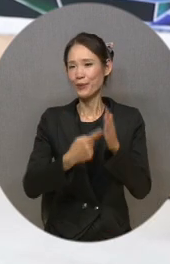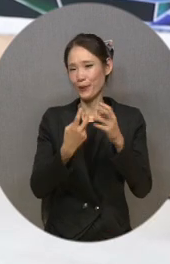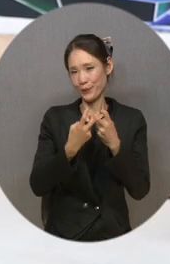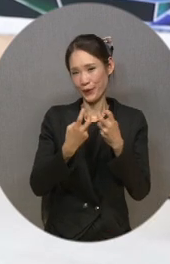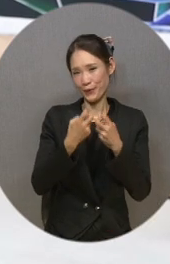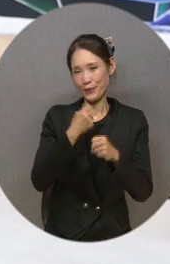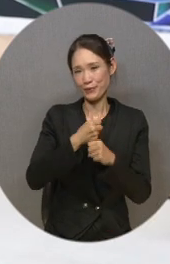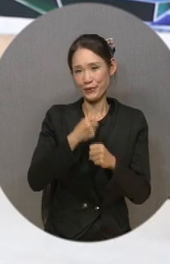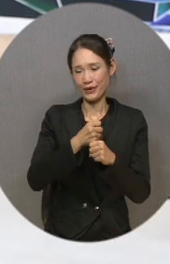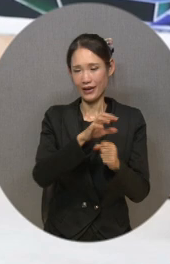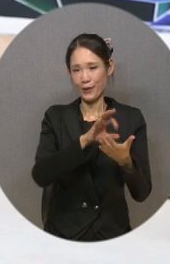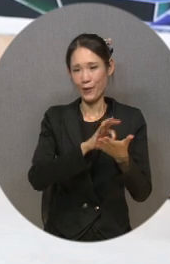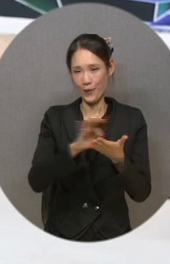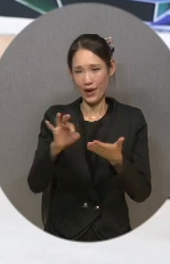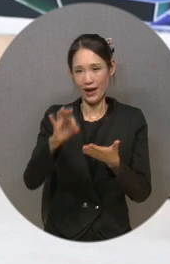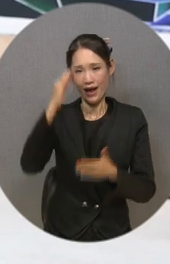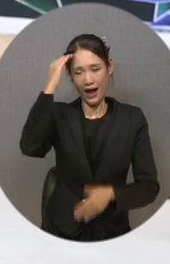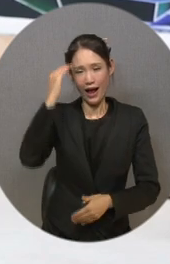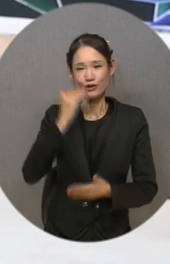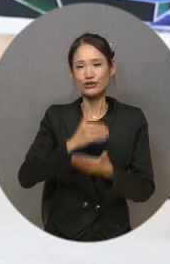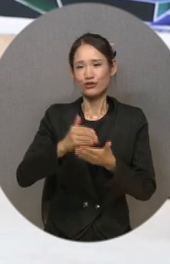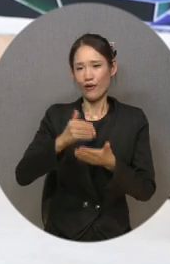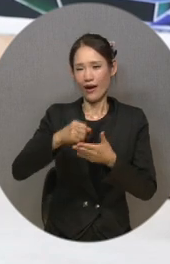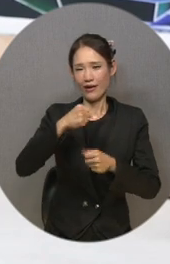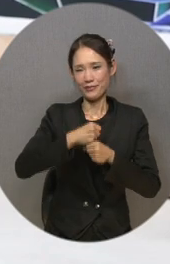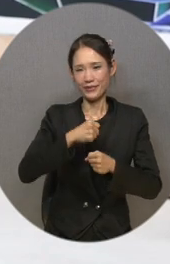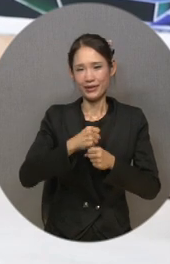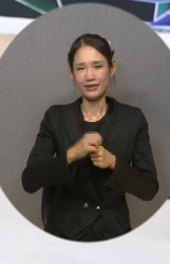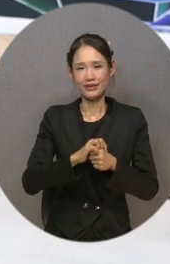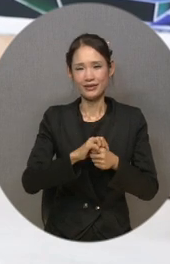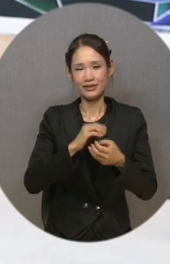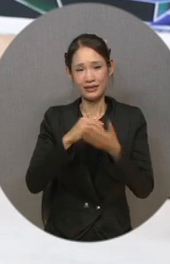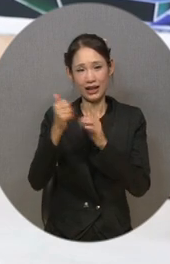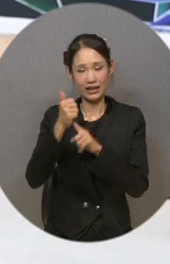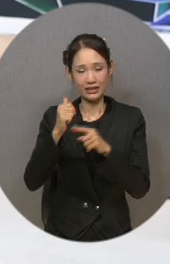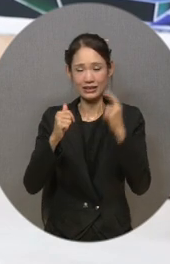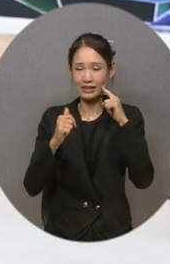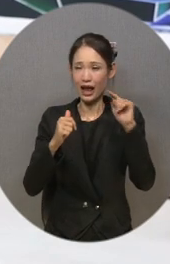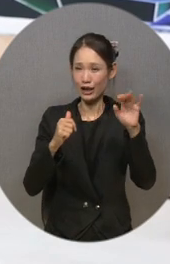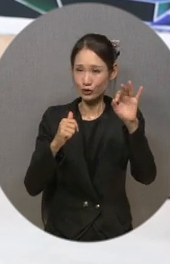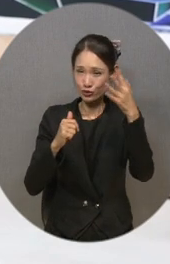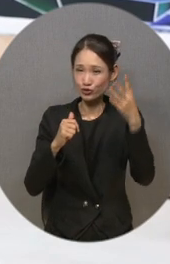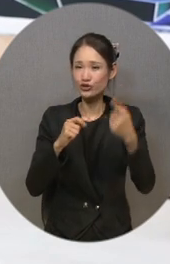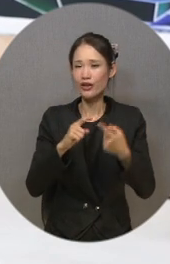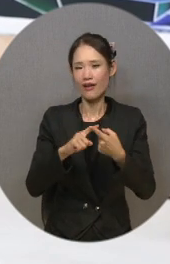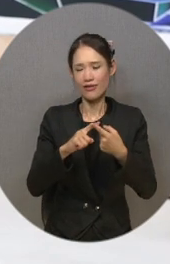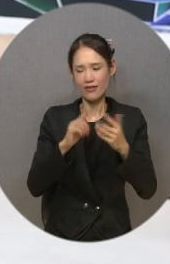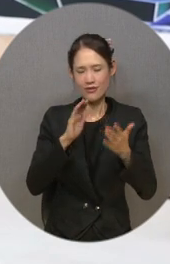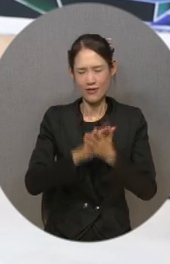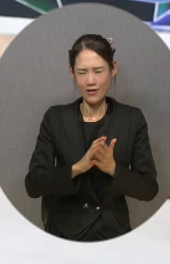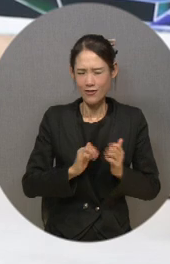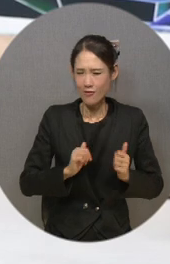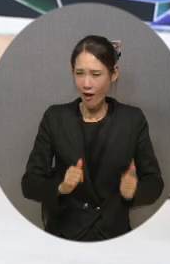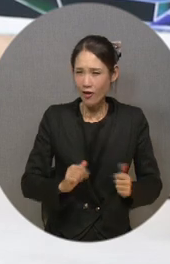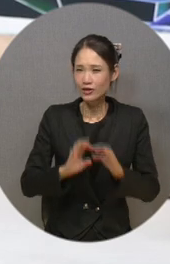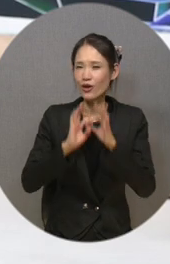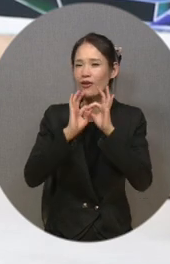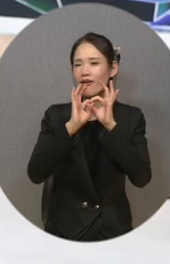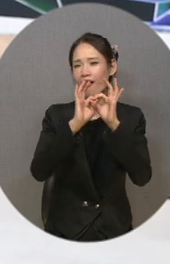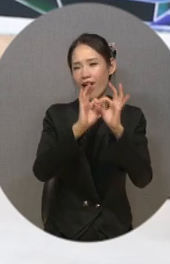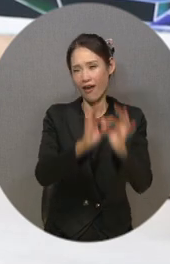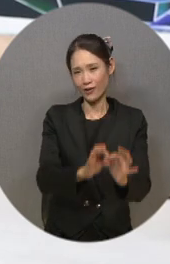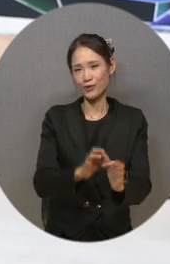한국화의 한 장르를 탄생시켰습니다 작가의 예술에 대한 열정은 끊임없는 실황 정신으로